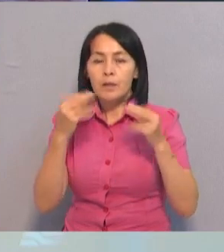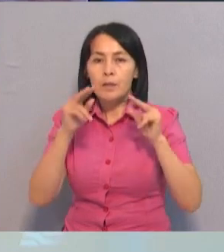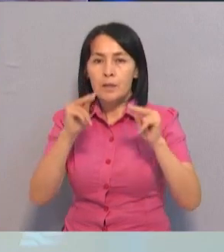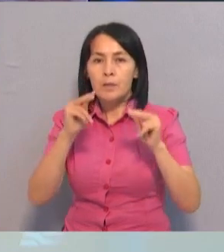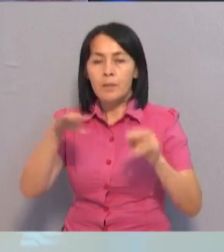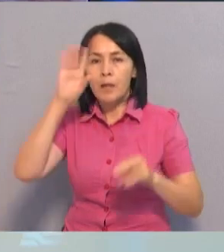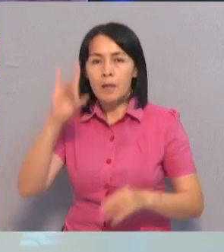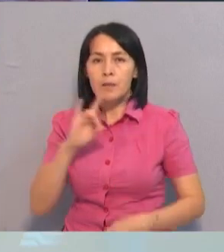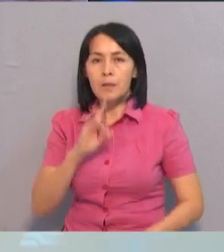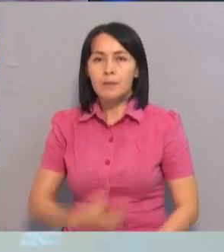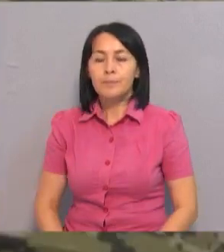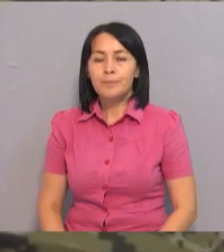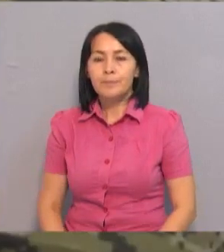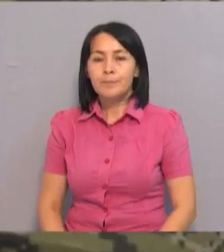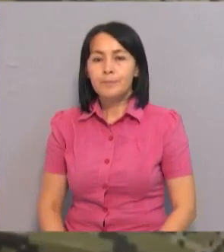справедливого Казахстана».